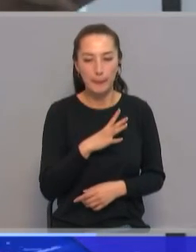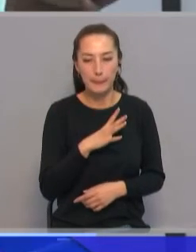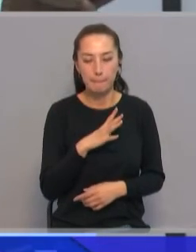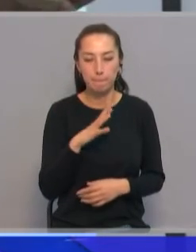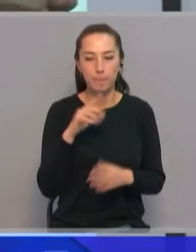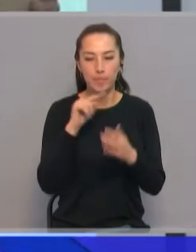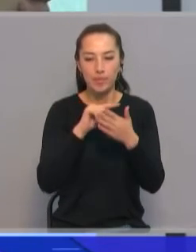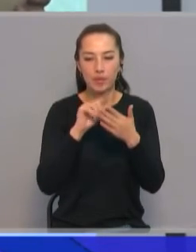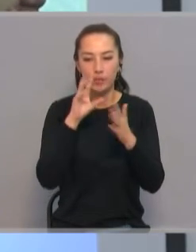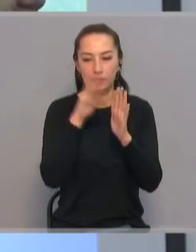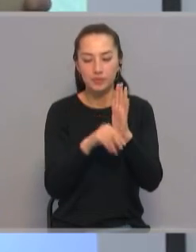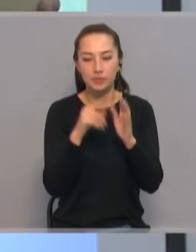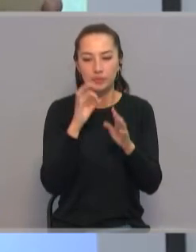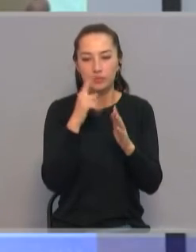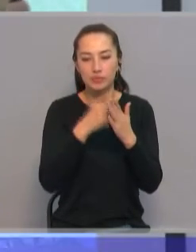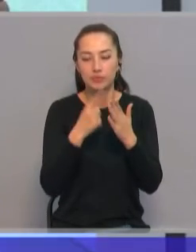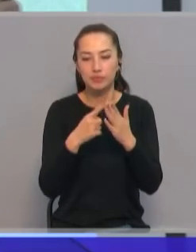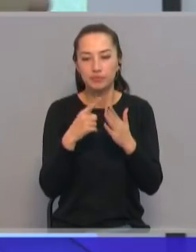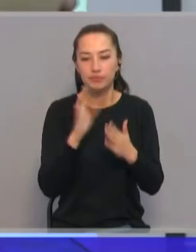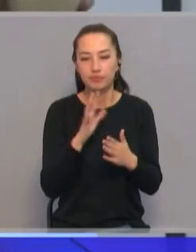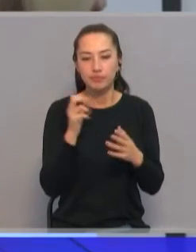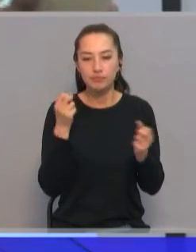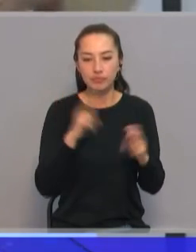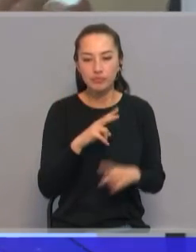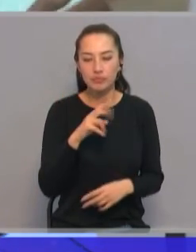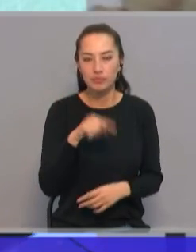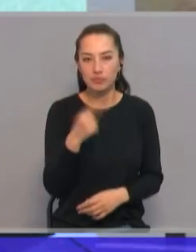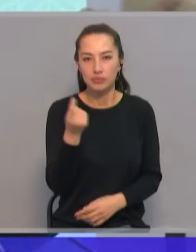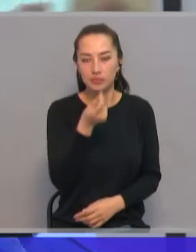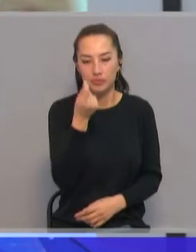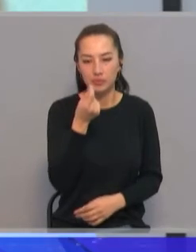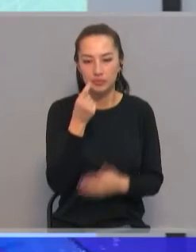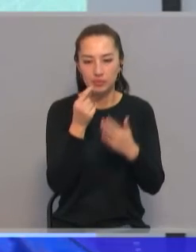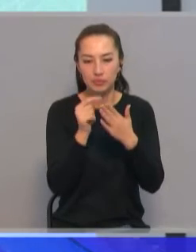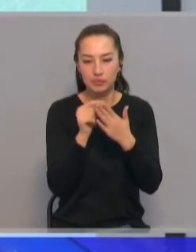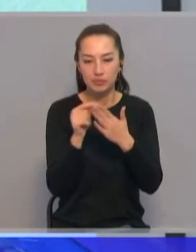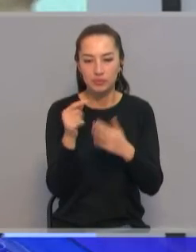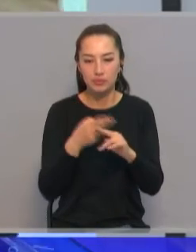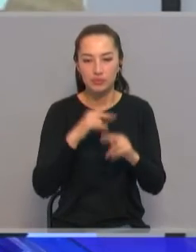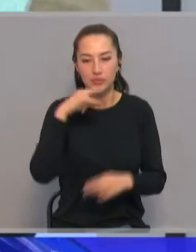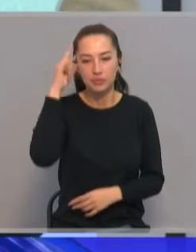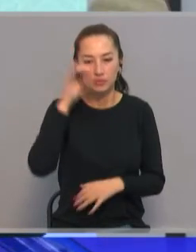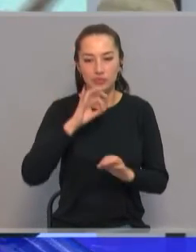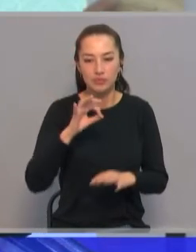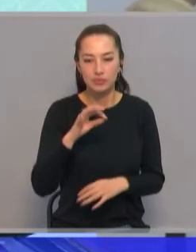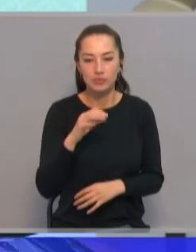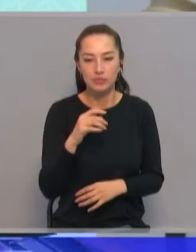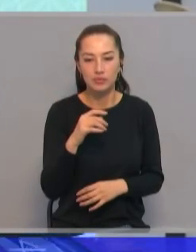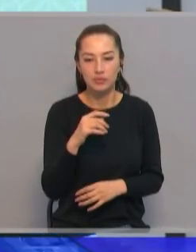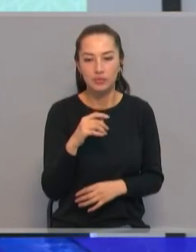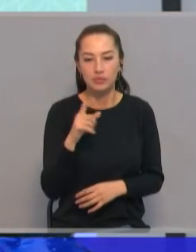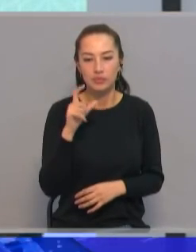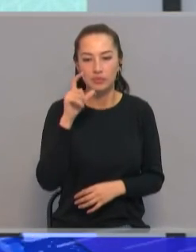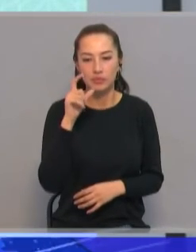жерде тұр, астындағы мынандай сызықтар бар. Бұл әшейін сызық емес, бұл дән, дәннің ізі. Қазақ айтады, үйіңнің ырысы құт кетпесін